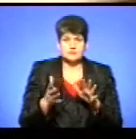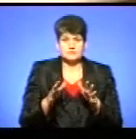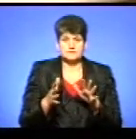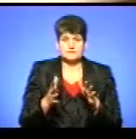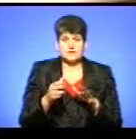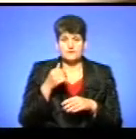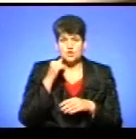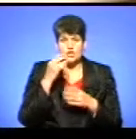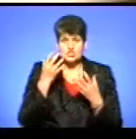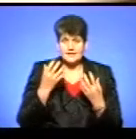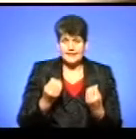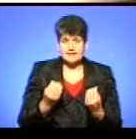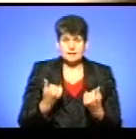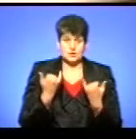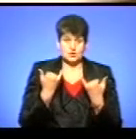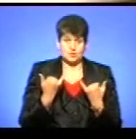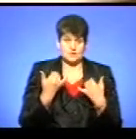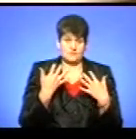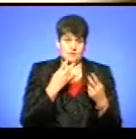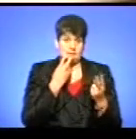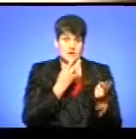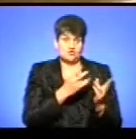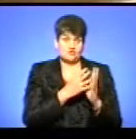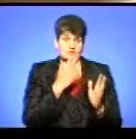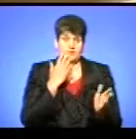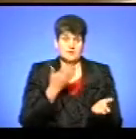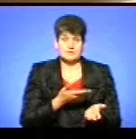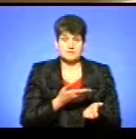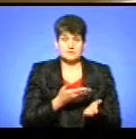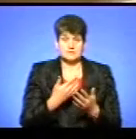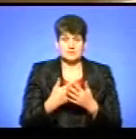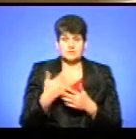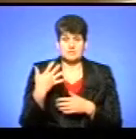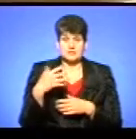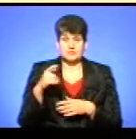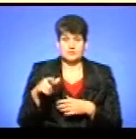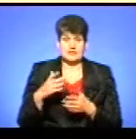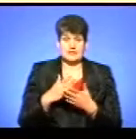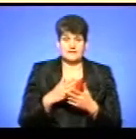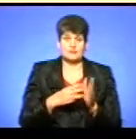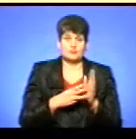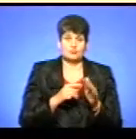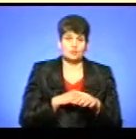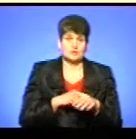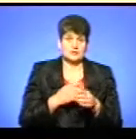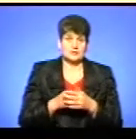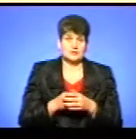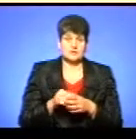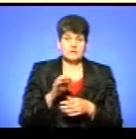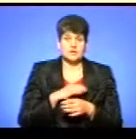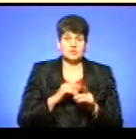За вчорашній день і, відповідно, вже сьогодні, ну, ви бачите, які черги. Десь вже 50 є від 8-ї годинки. Тому що вигідніше